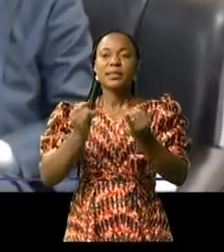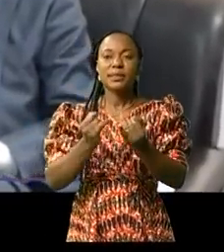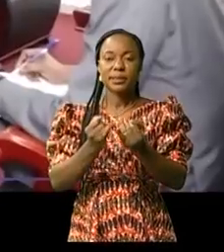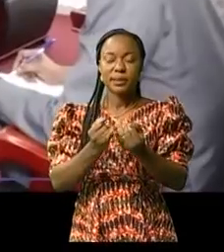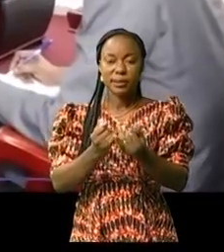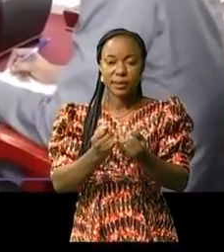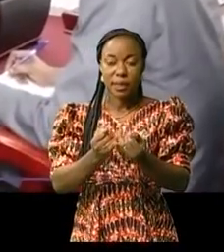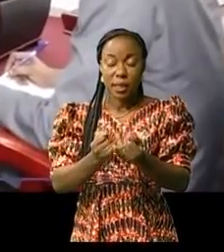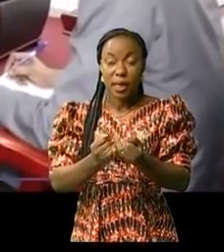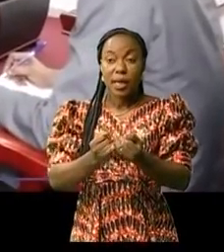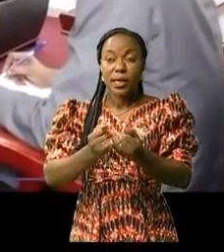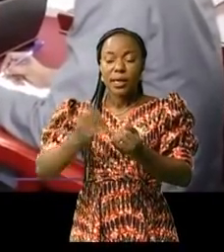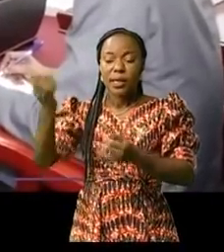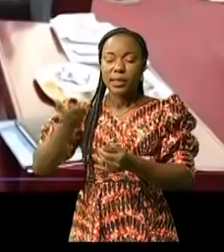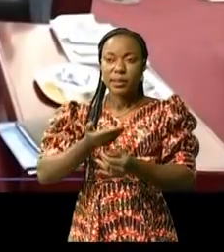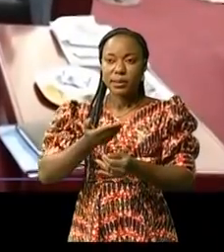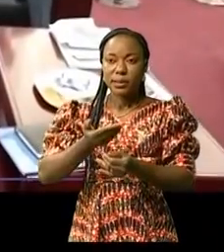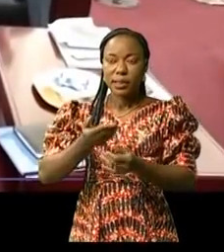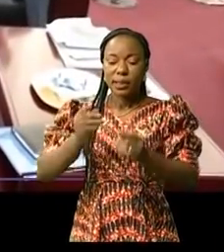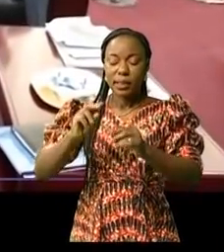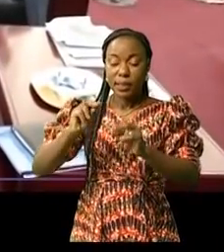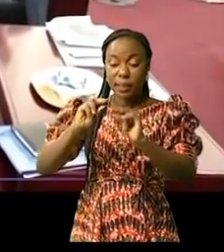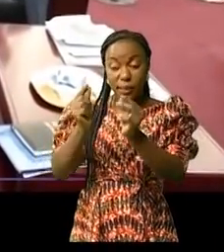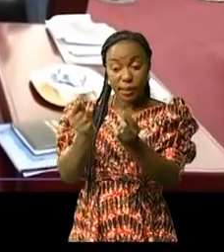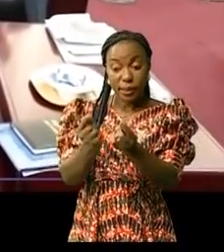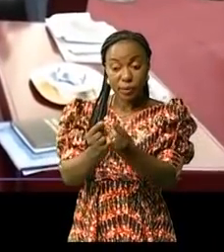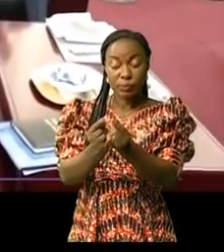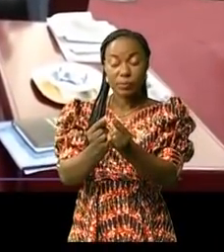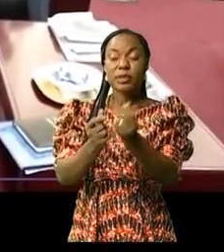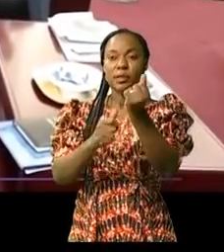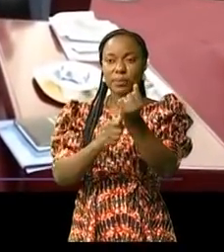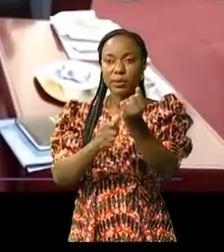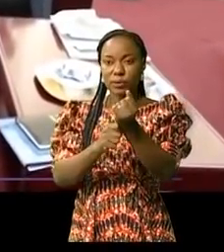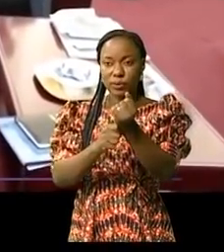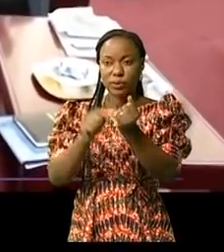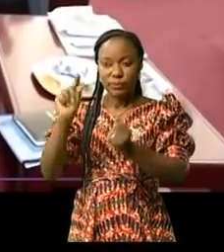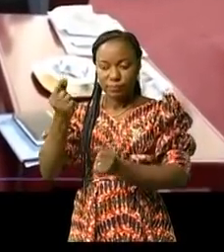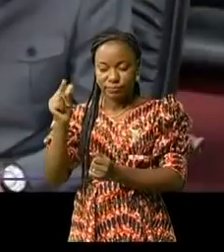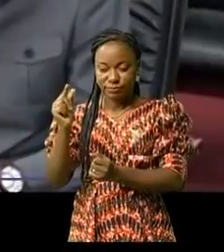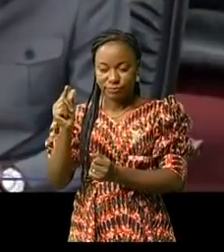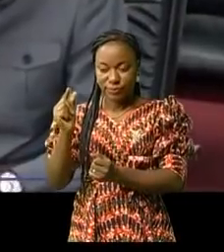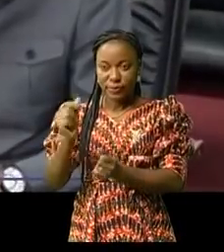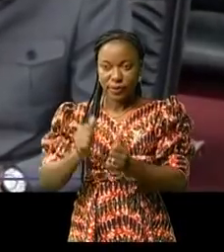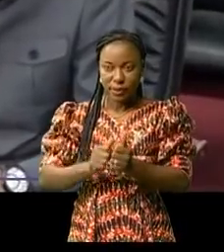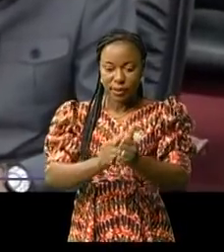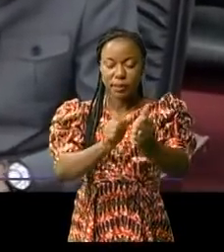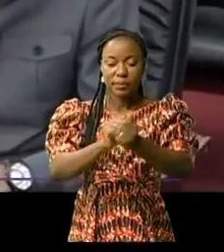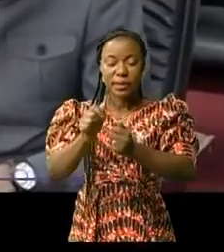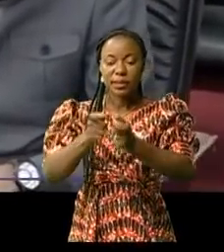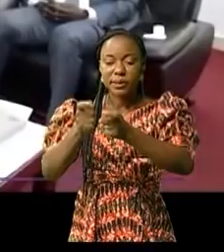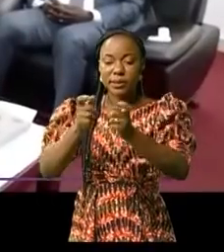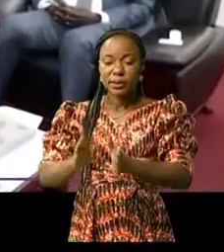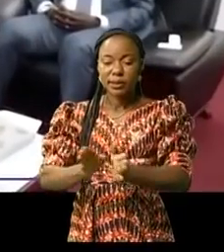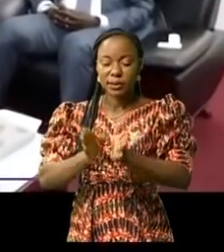la délégation de la société minière d'exploitation industrielle alpha bizima unique conduite par son directeur général